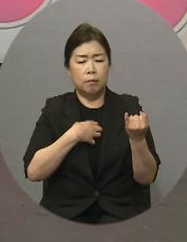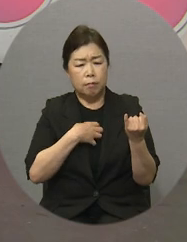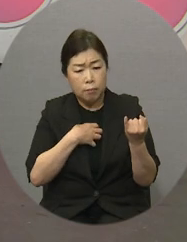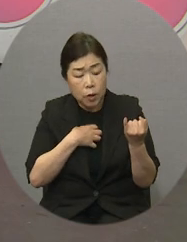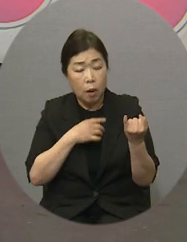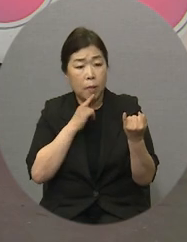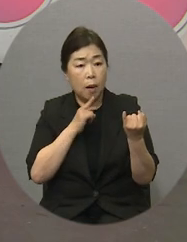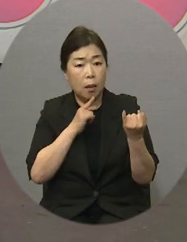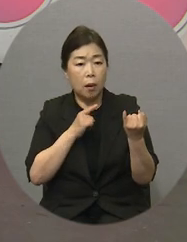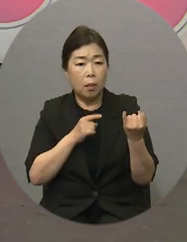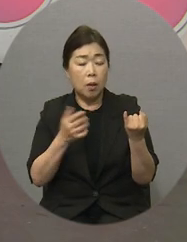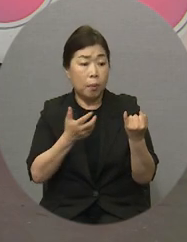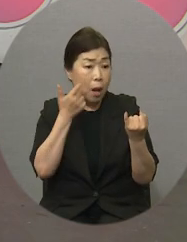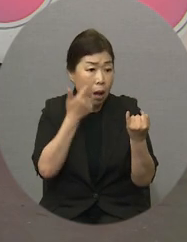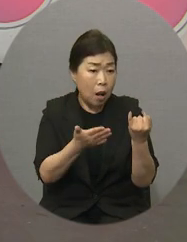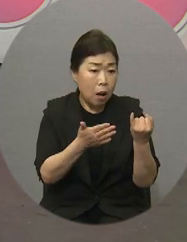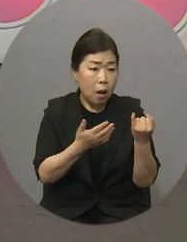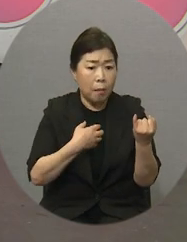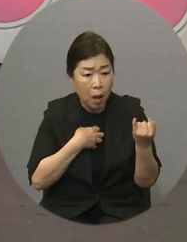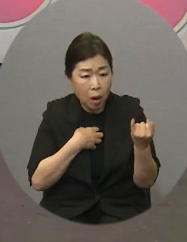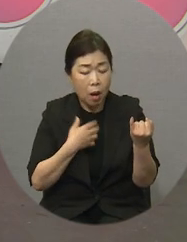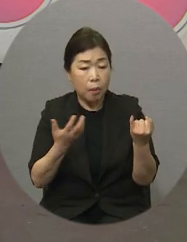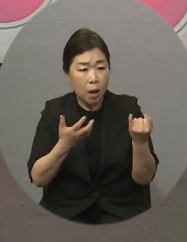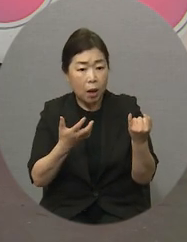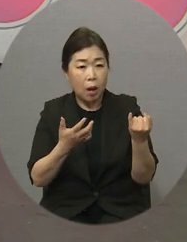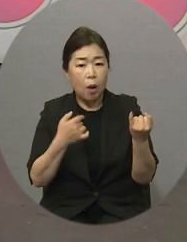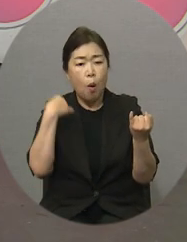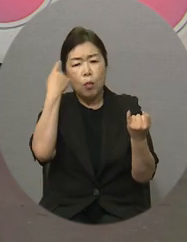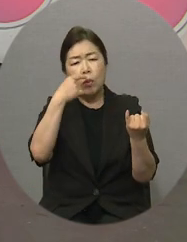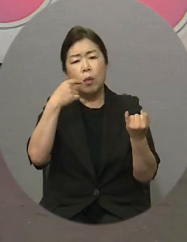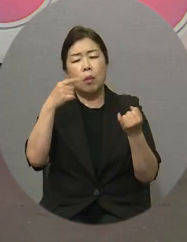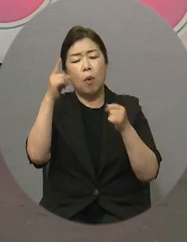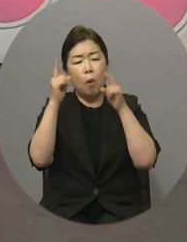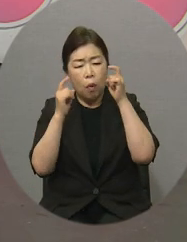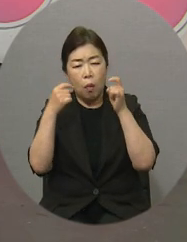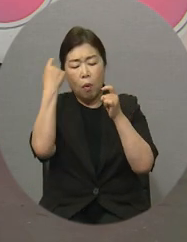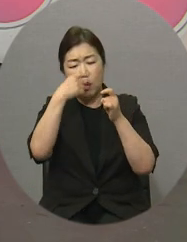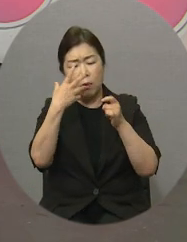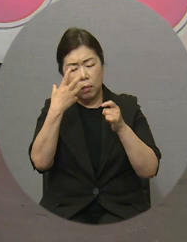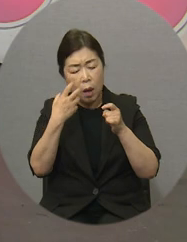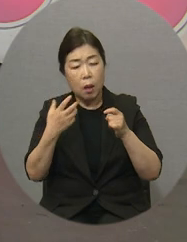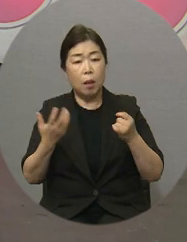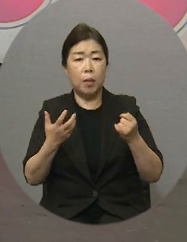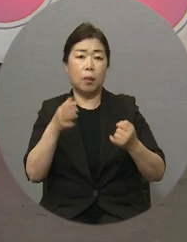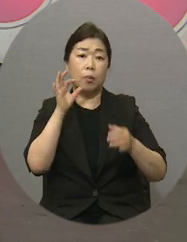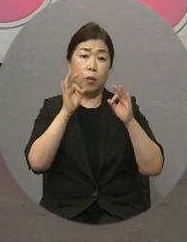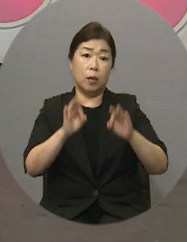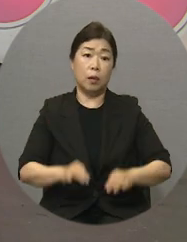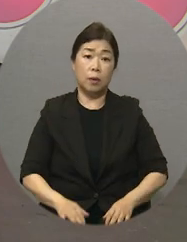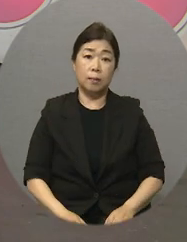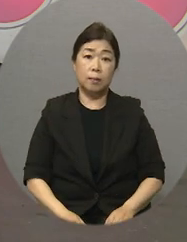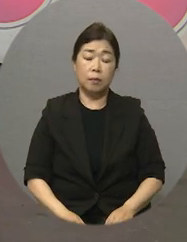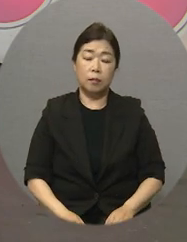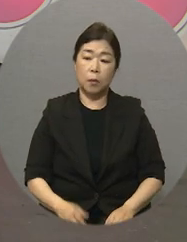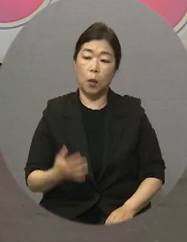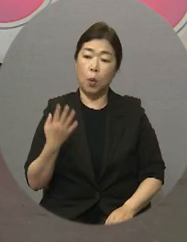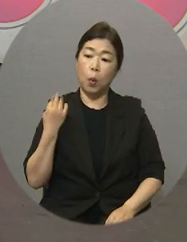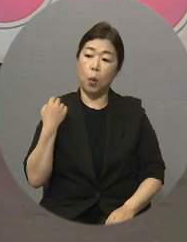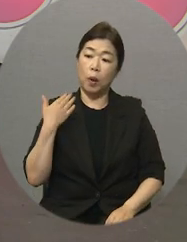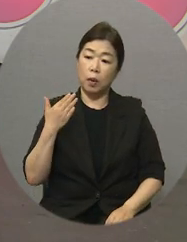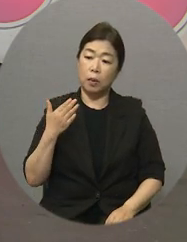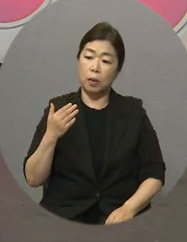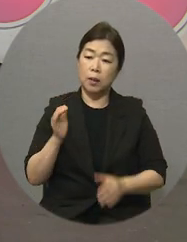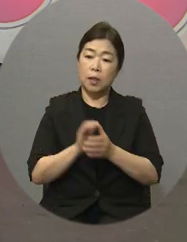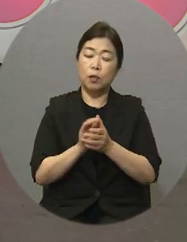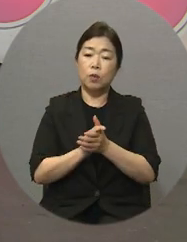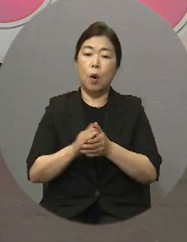걱정스러운 말투로 되물으면서 아주 안타까운 표정을 지으셨습니다. 그리고 며칠 뒤에 친구들과 복도를 지나가던 딸